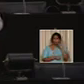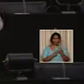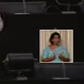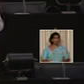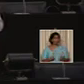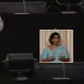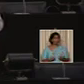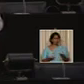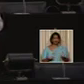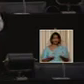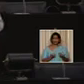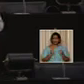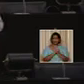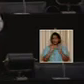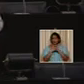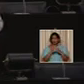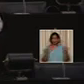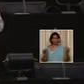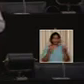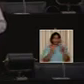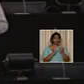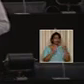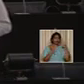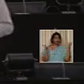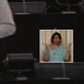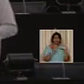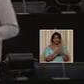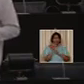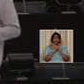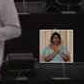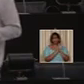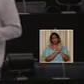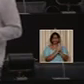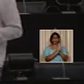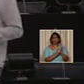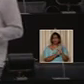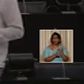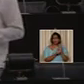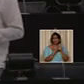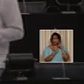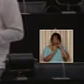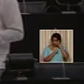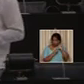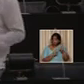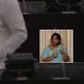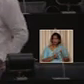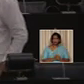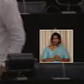හිගයක් තියෙද්දි සේවය කරගන්න බැරි අවස්ථාවක් වෙලා තියෙද්දි යම් සමාලෝචන වැඩපිළිවෙලක්වත් ආරම්භ කර තියෙනවද